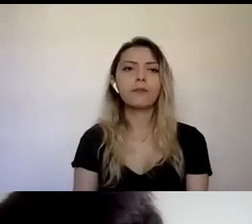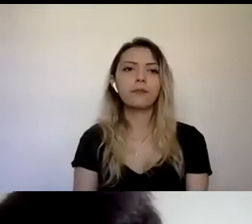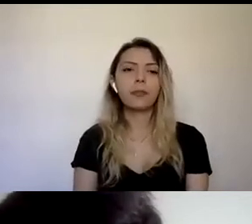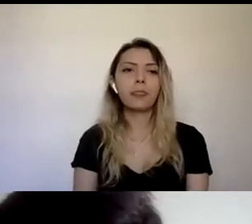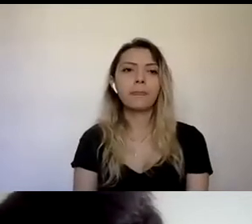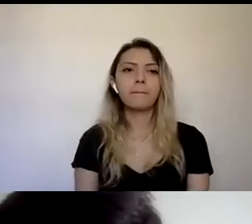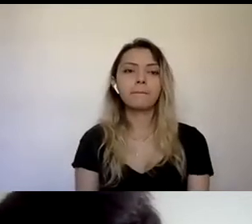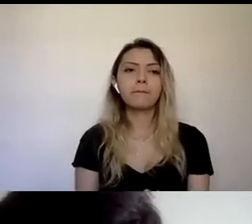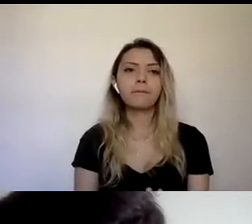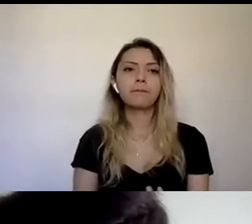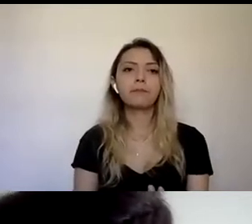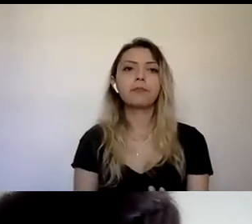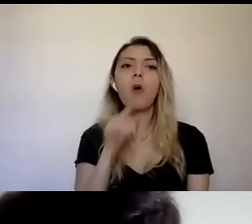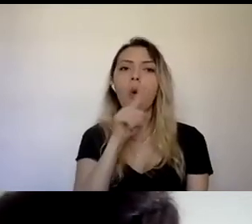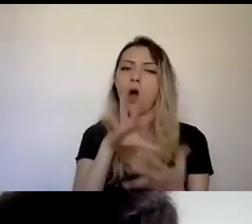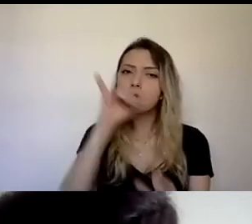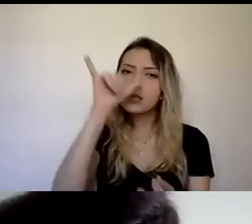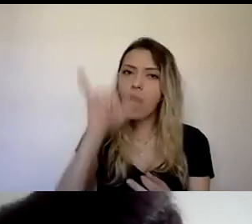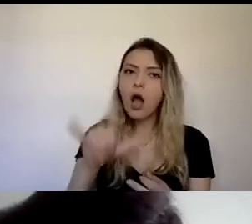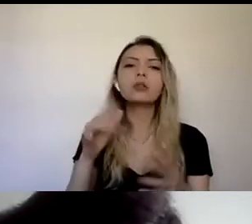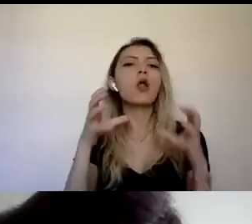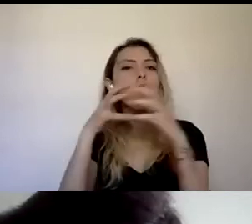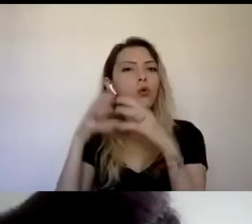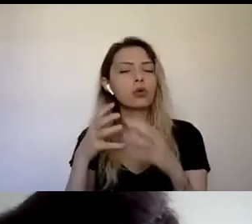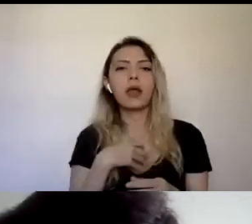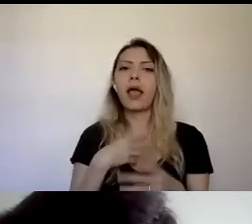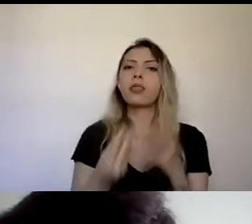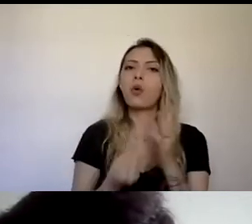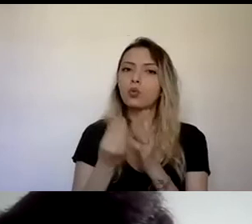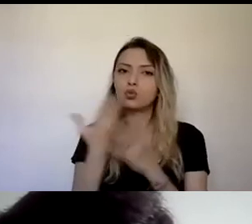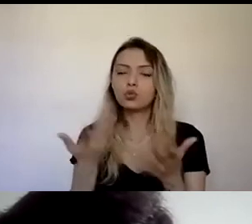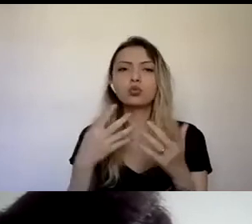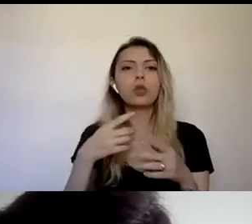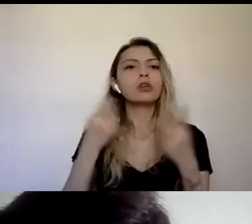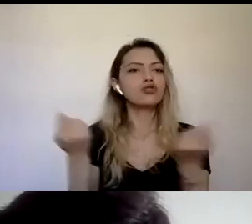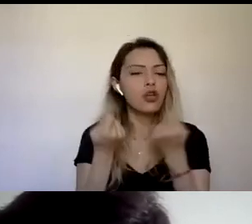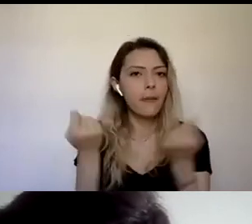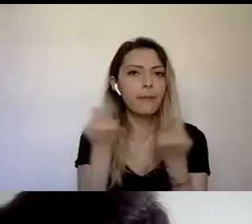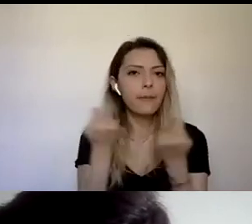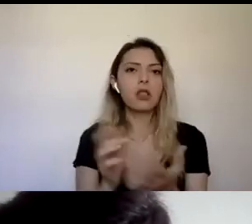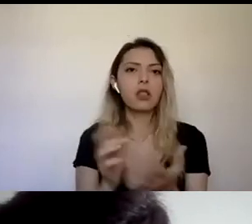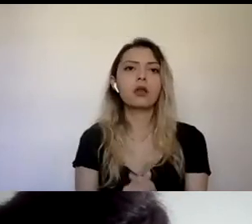hakları örgütleri kendi oluşturdukları, kendi çalışmalarını